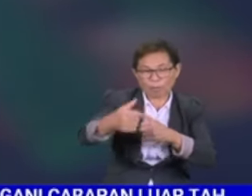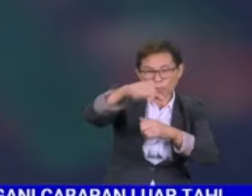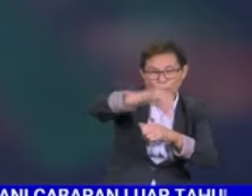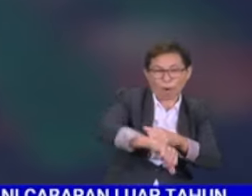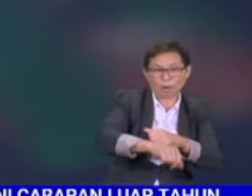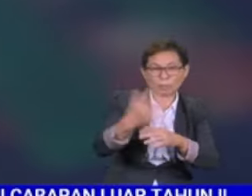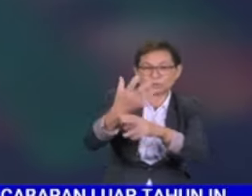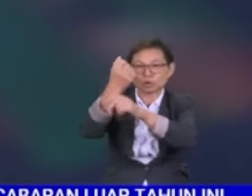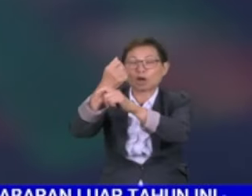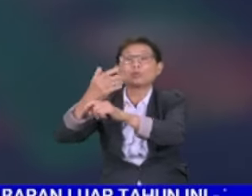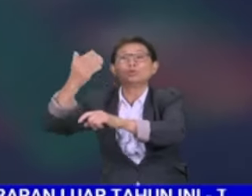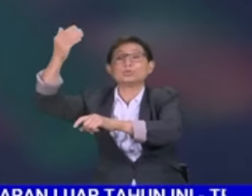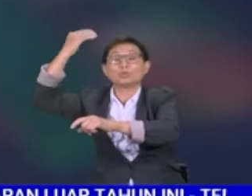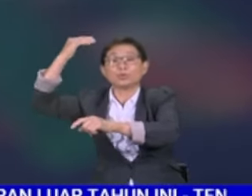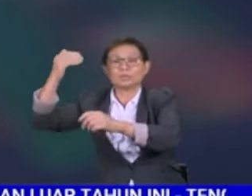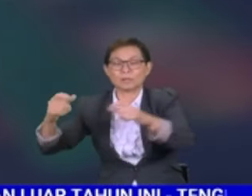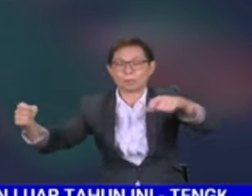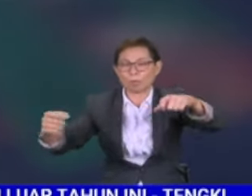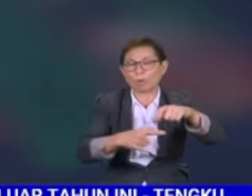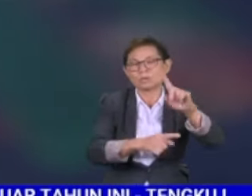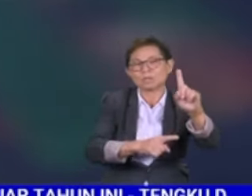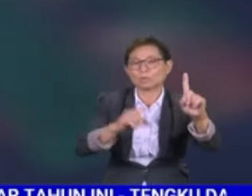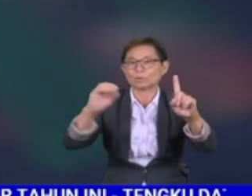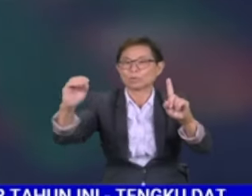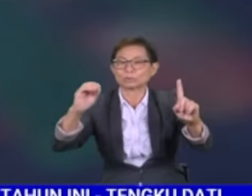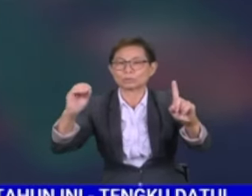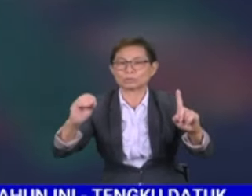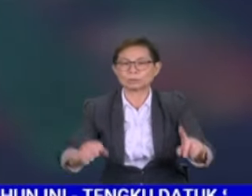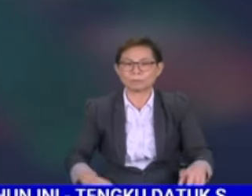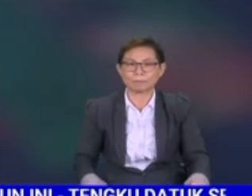tewas kepada juara bertahan tersebut dengan jaringan 1-0.